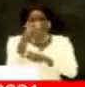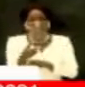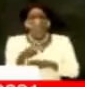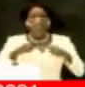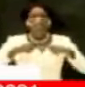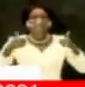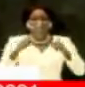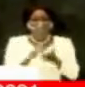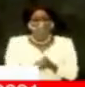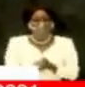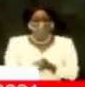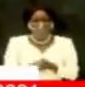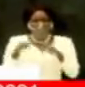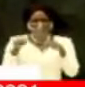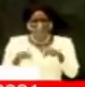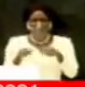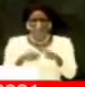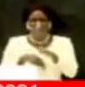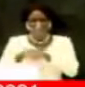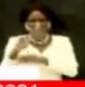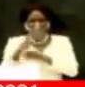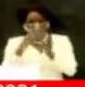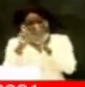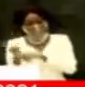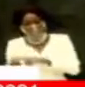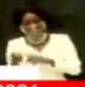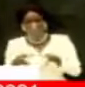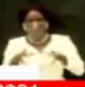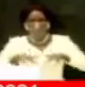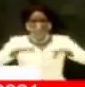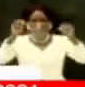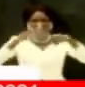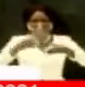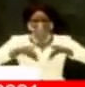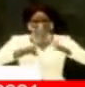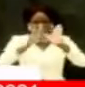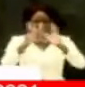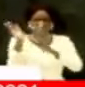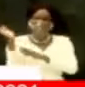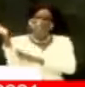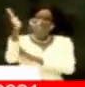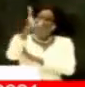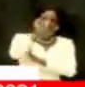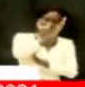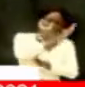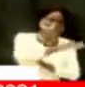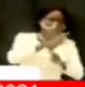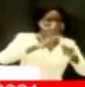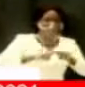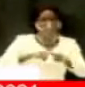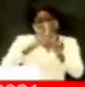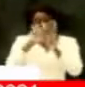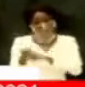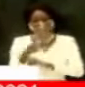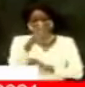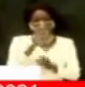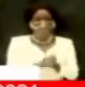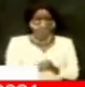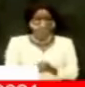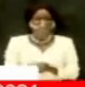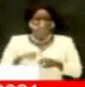ndinapita kumaliro cha chinjirodu ndakhala ndithu so tsiku lonse kumeneko kumaliro ndinakhala kuti mwina